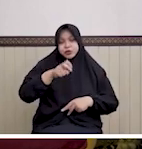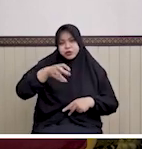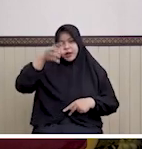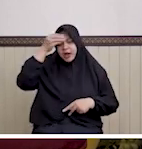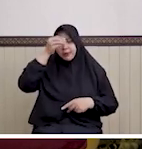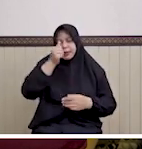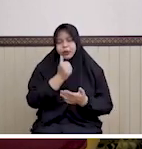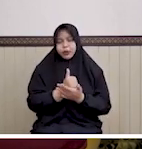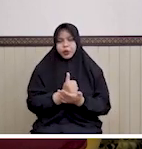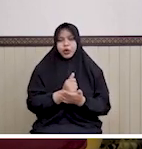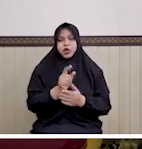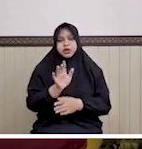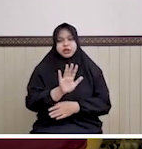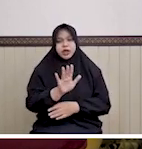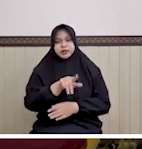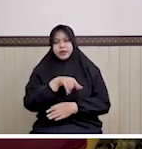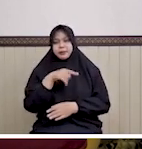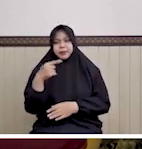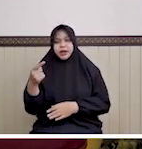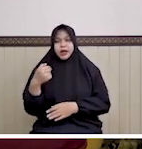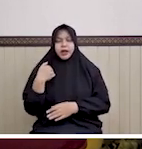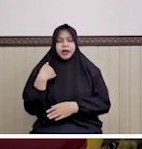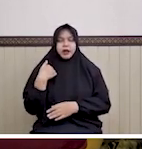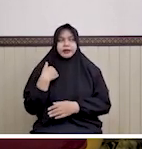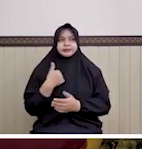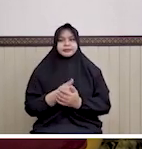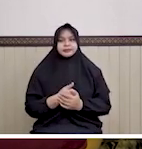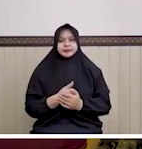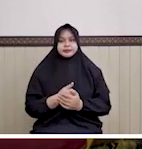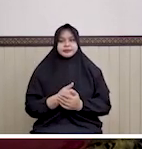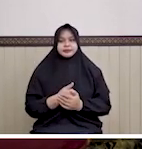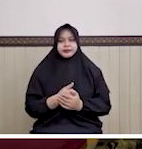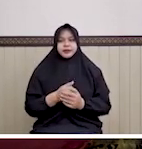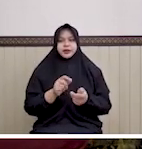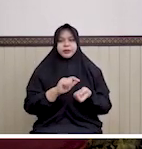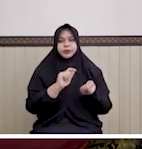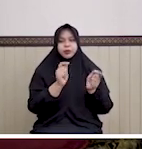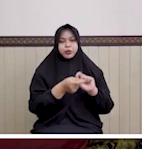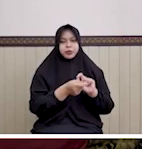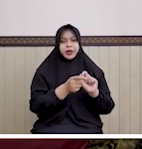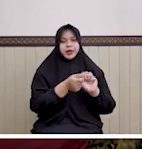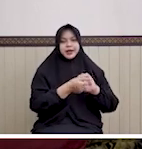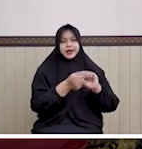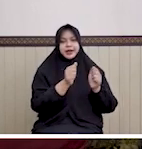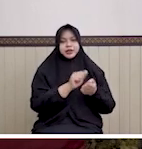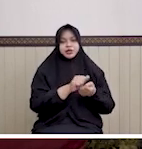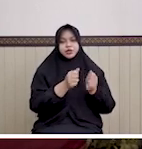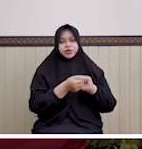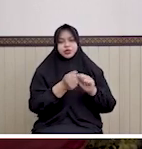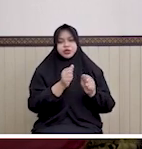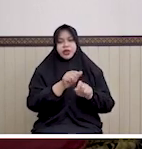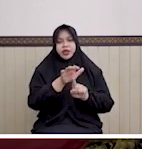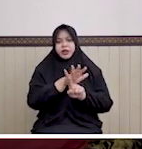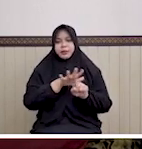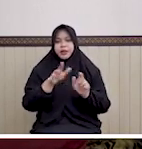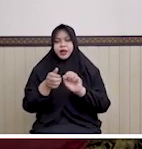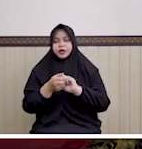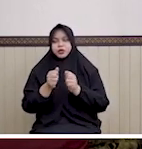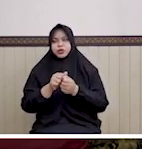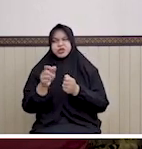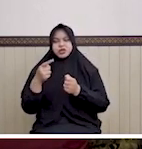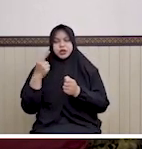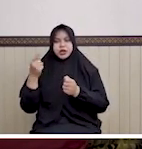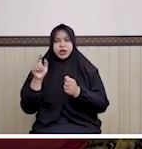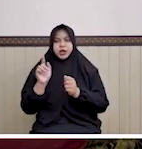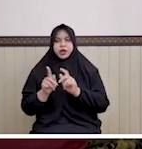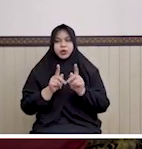karena jangan sampai terjadi ini perubahan kasus perubahan duduk kasus ini sering